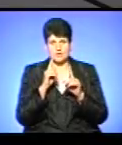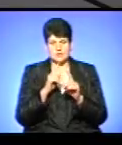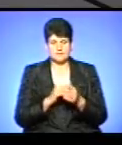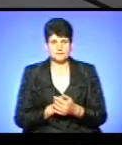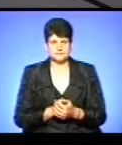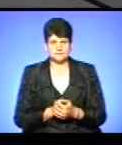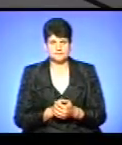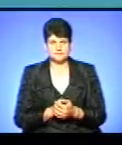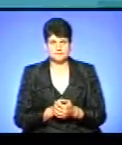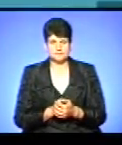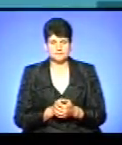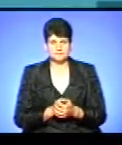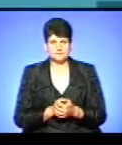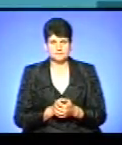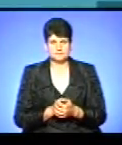почуємо.